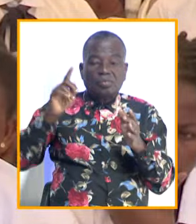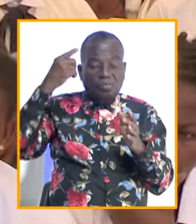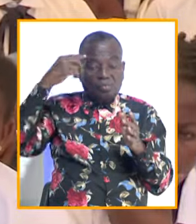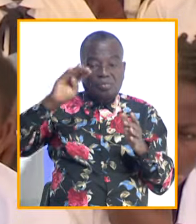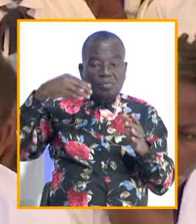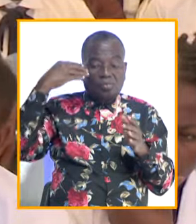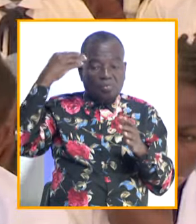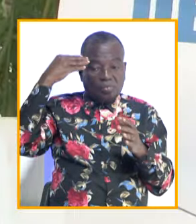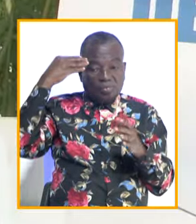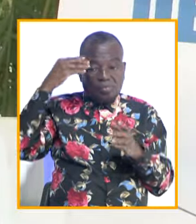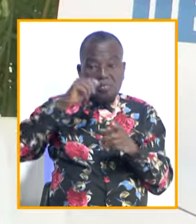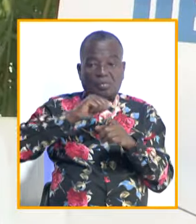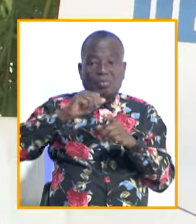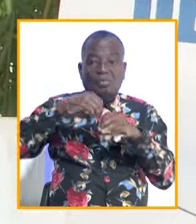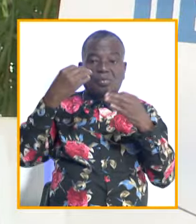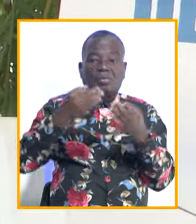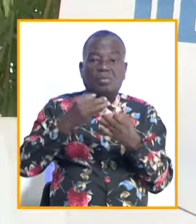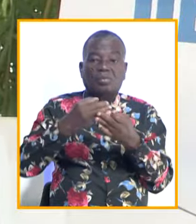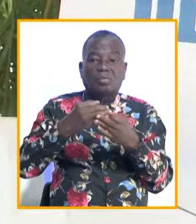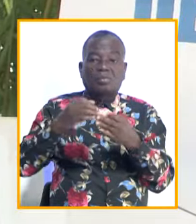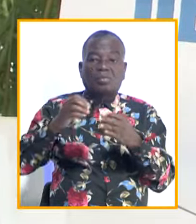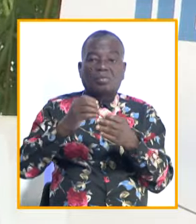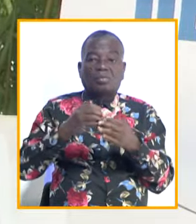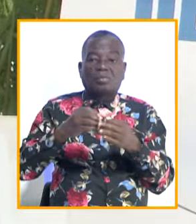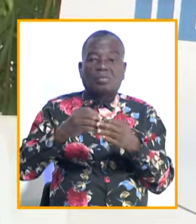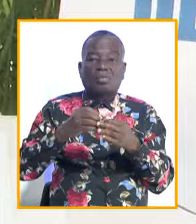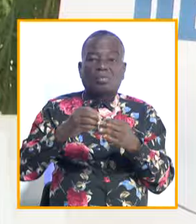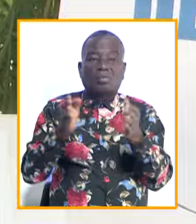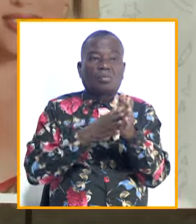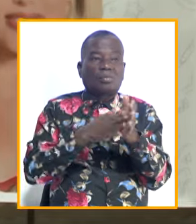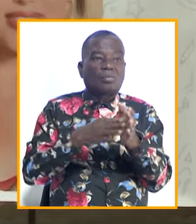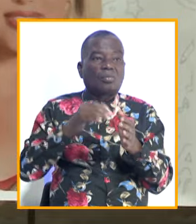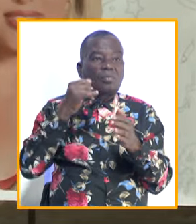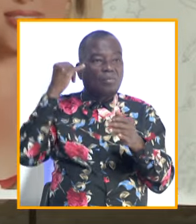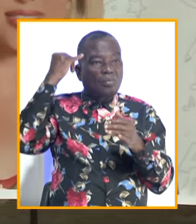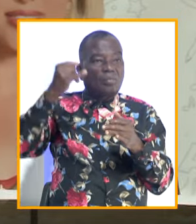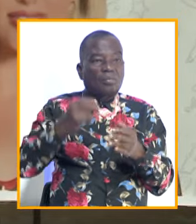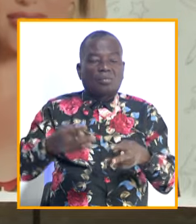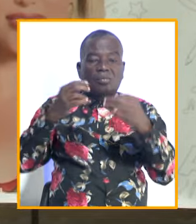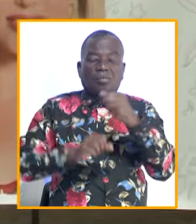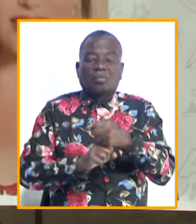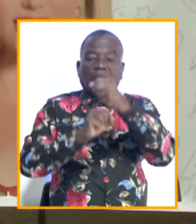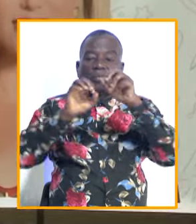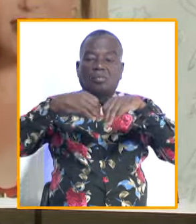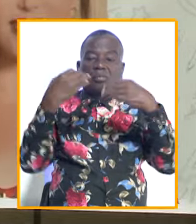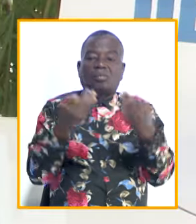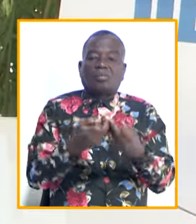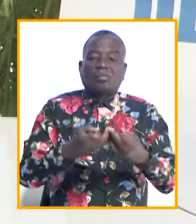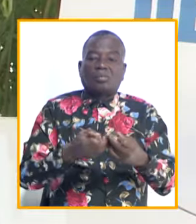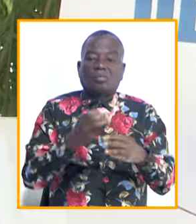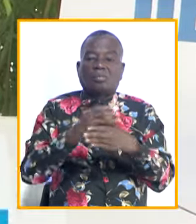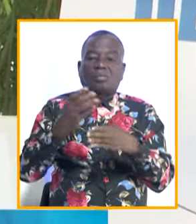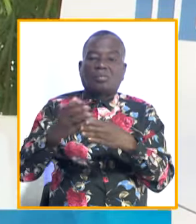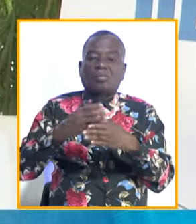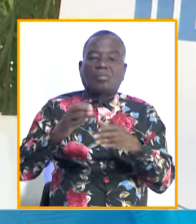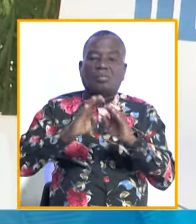Formation professionnelle représentant la ministre de l'Éducation nationale et de l'Alphabétisation, cette initiative vient soutenir les familles. La distribution de